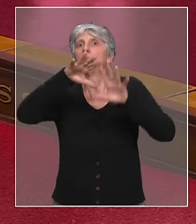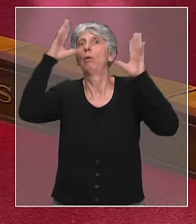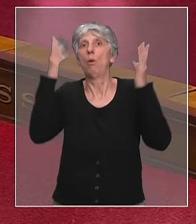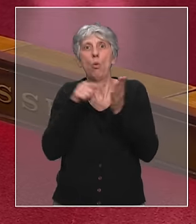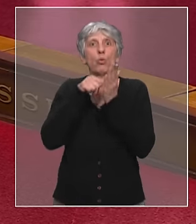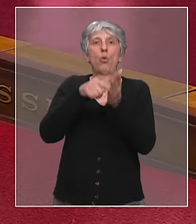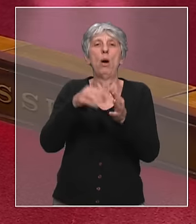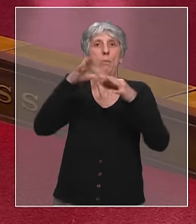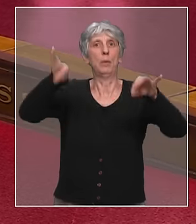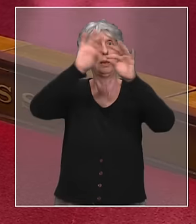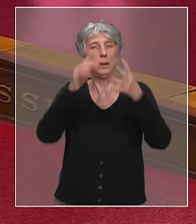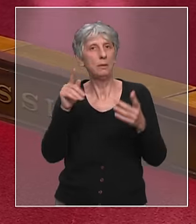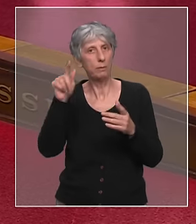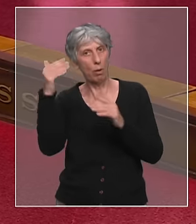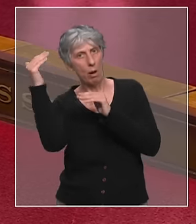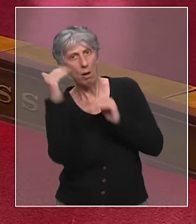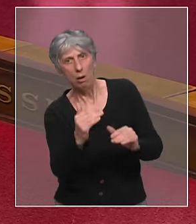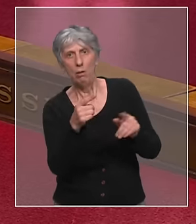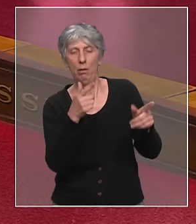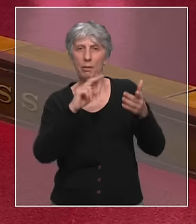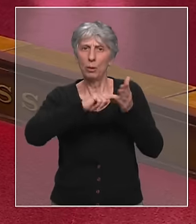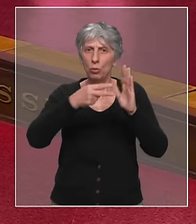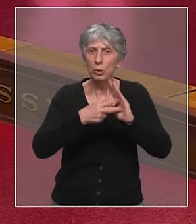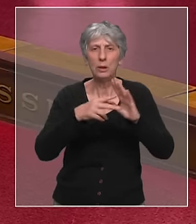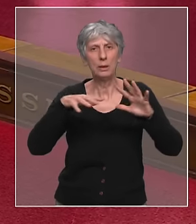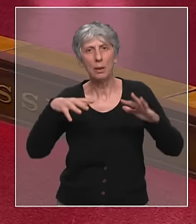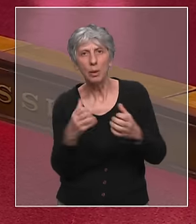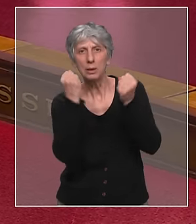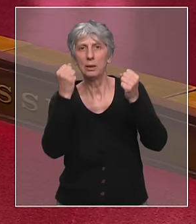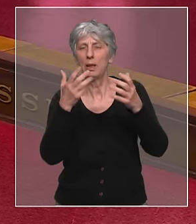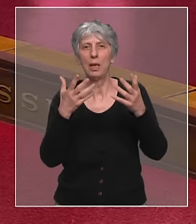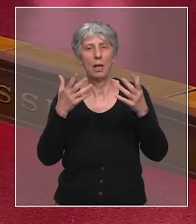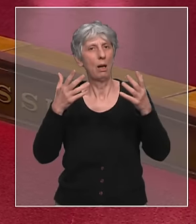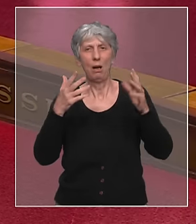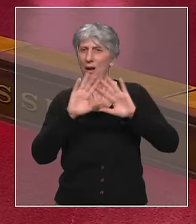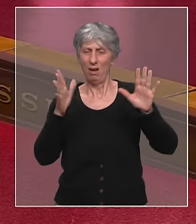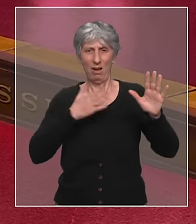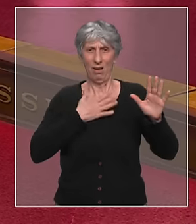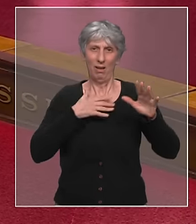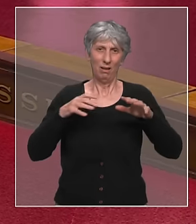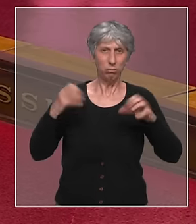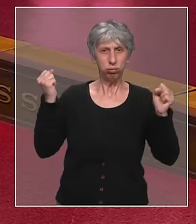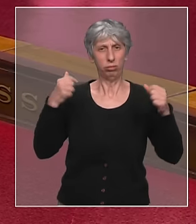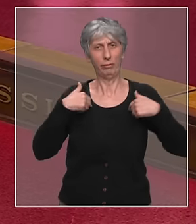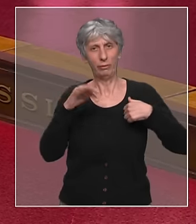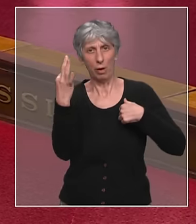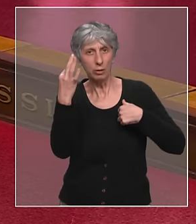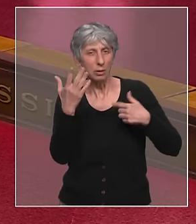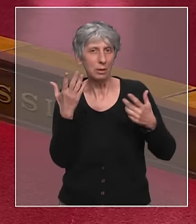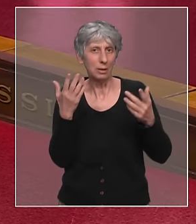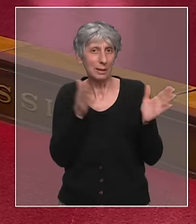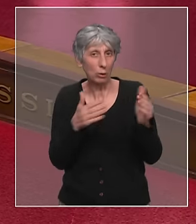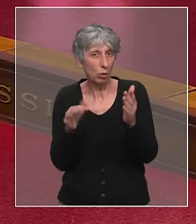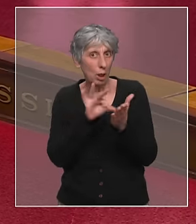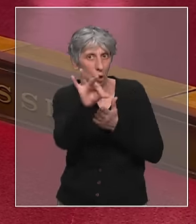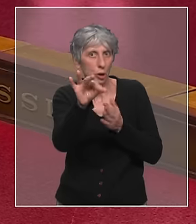à compter sur des technologies, sur des capacités pleinement souveraines s'agissant de secteurs aussi stratégiques que ceux que vous avez évoqués.